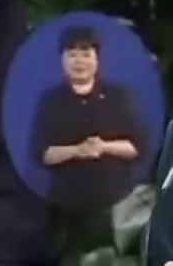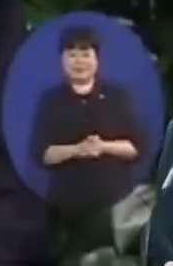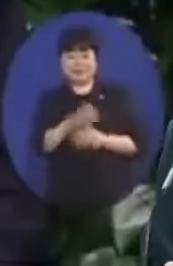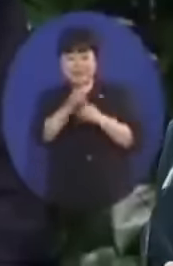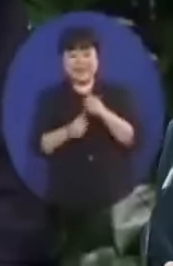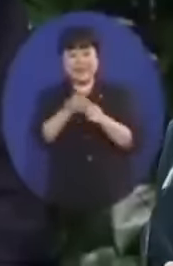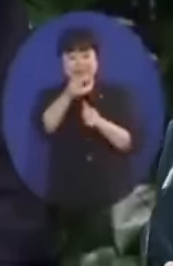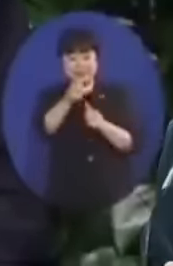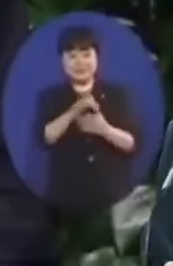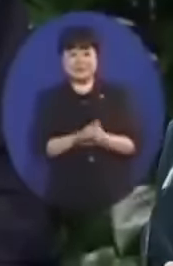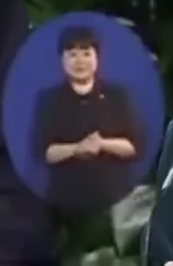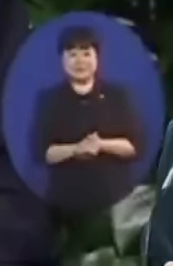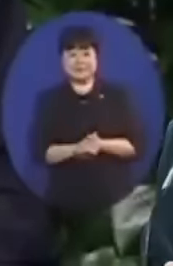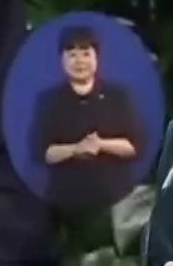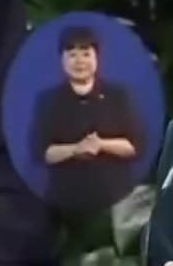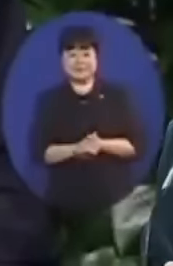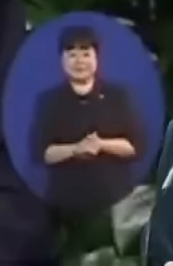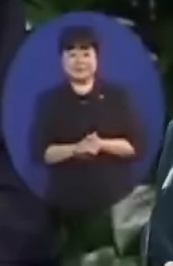하나님의